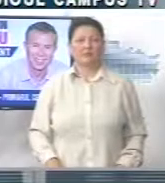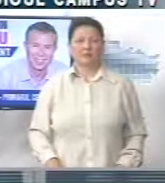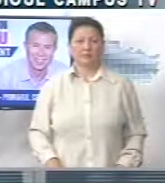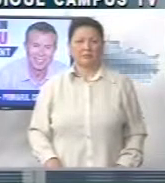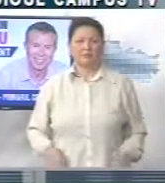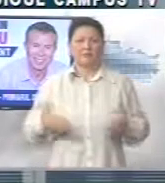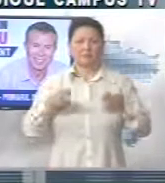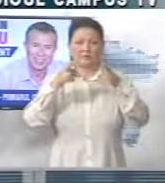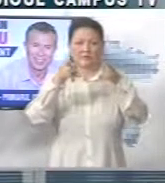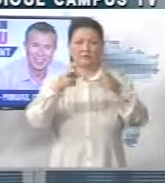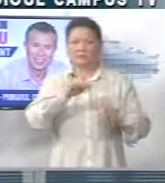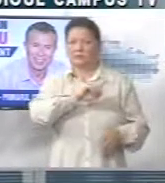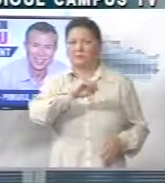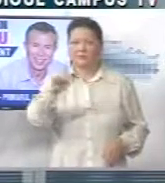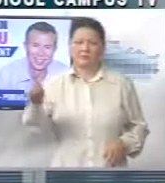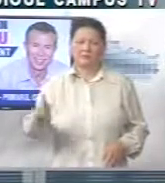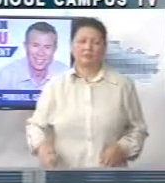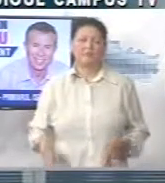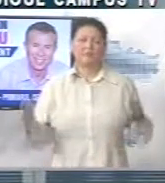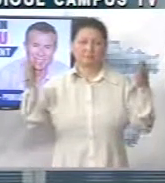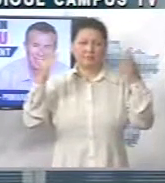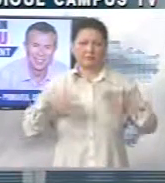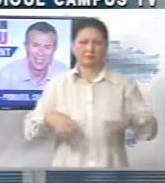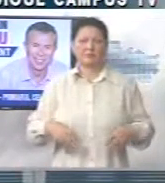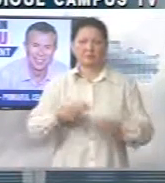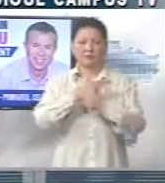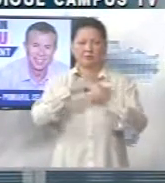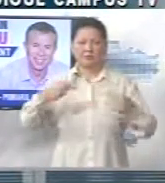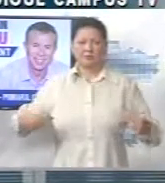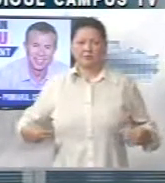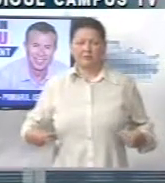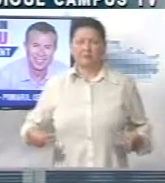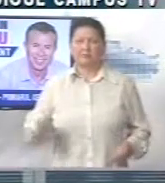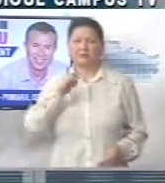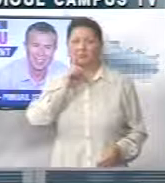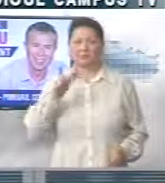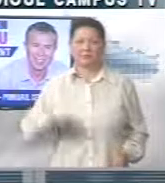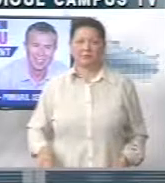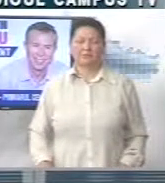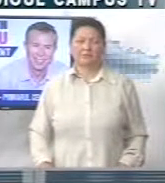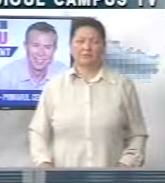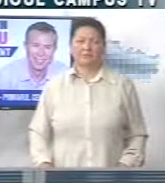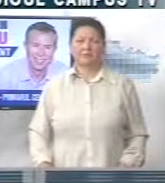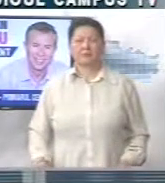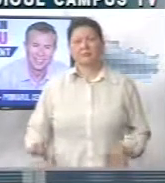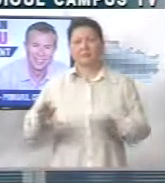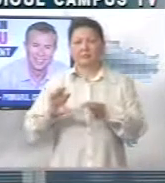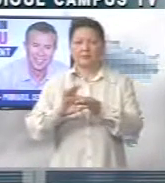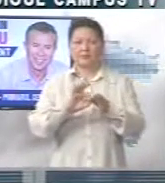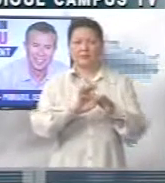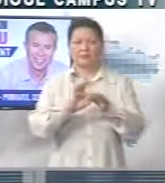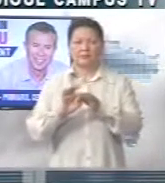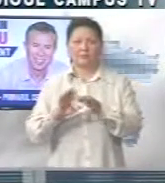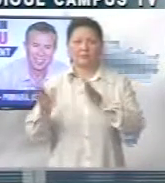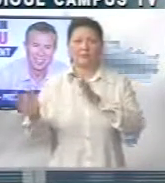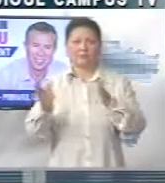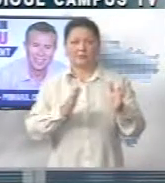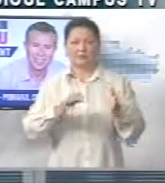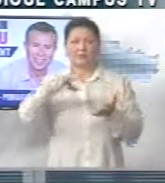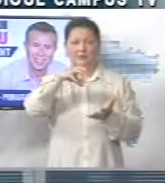primăriei municipiului Buzău. Din păcate, este o punte, să spun, de legătură între o